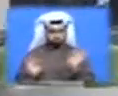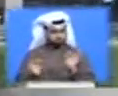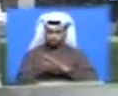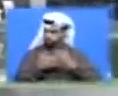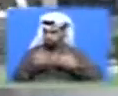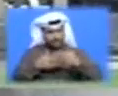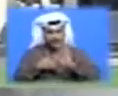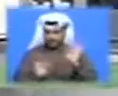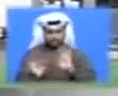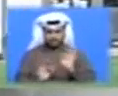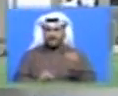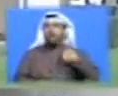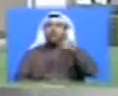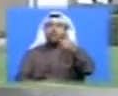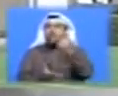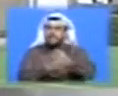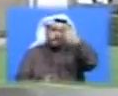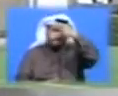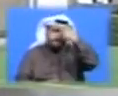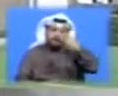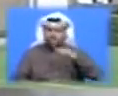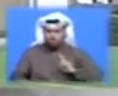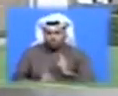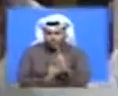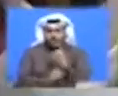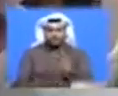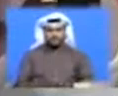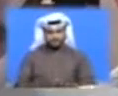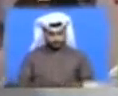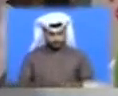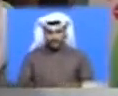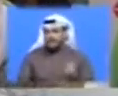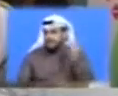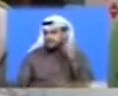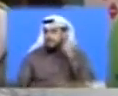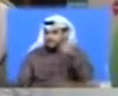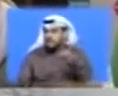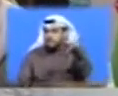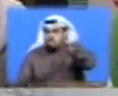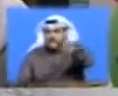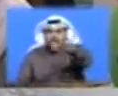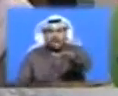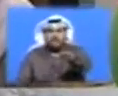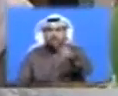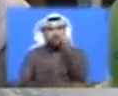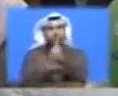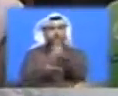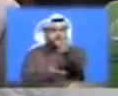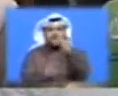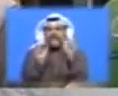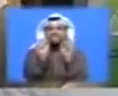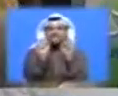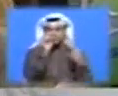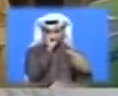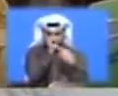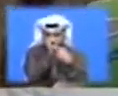لارتباطها بأمراض مزمنة أو الضعف في المناعة. هو طبعا احنا حالات الوفيات اللي تحصل طبعا تحصل ليس بسبب